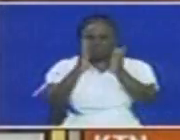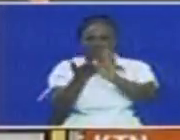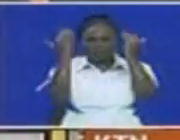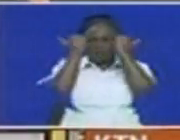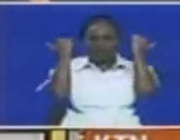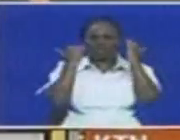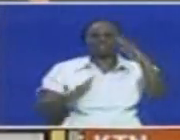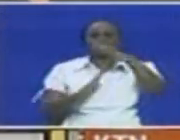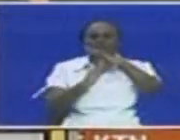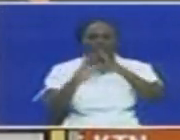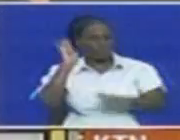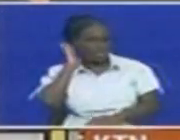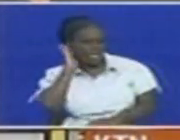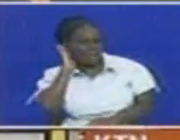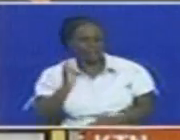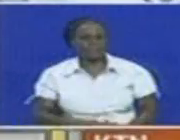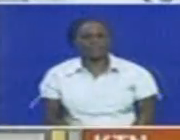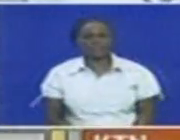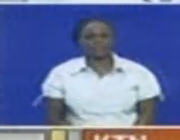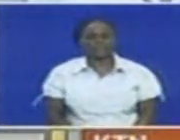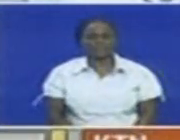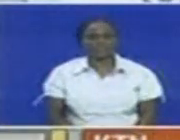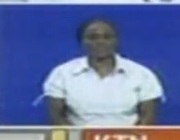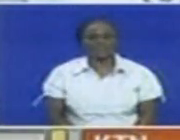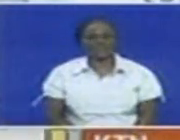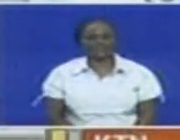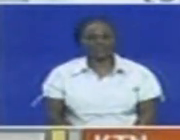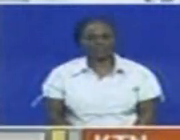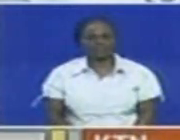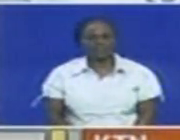juu kusikizwa. Hamza Yusuf, KTN leo, Garissa.